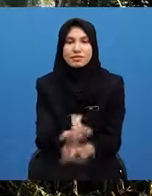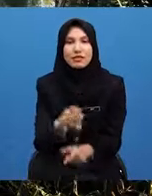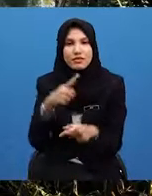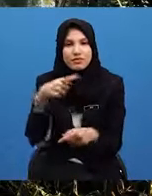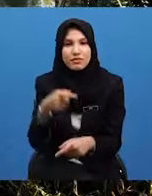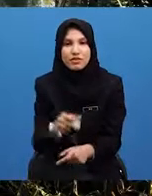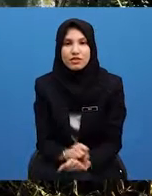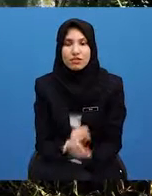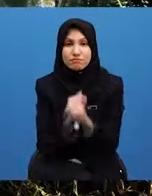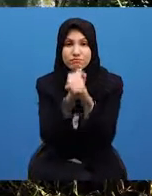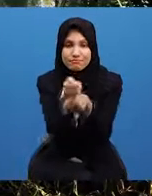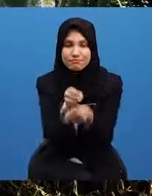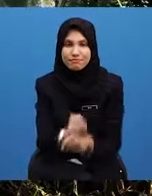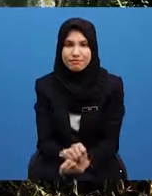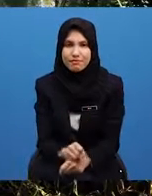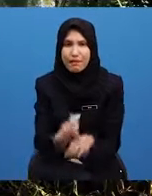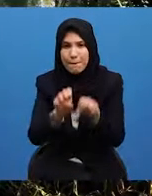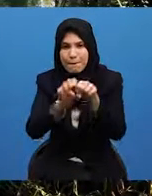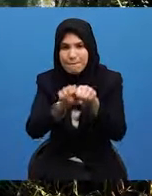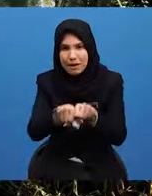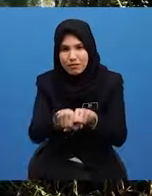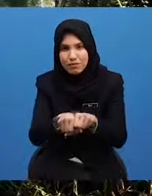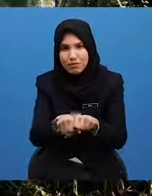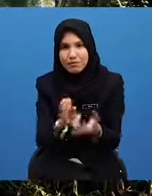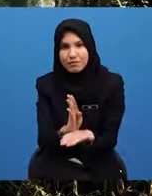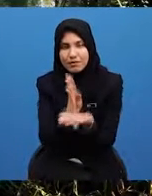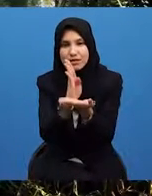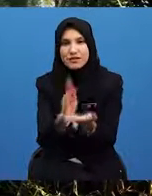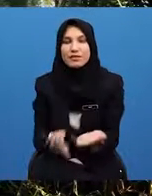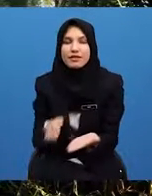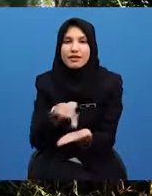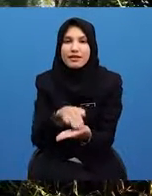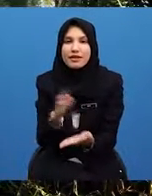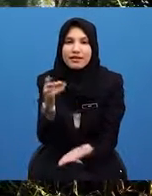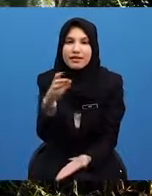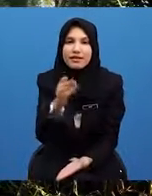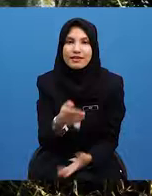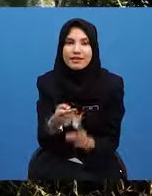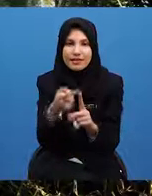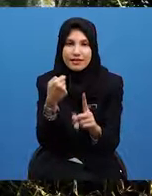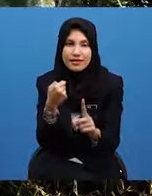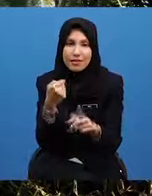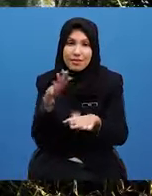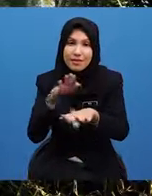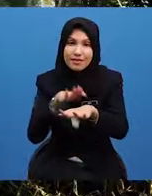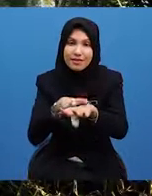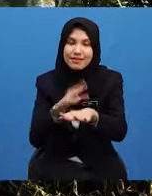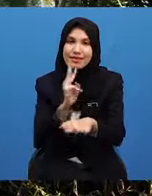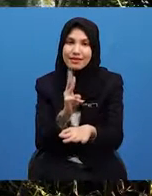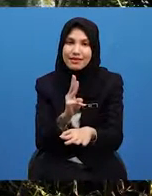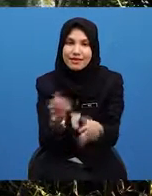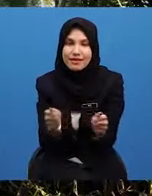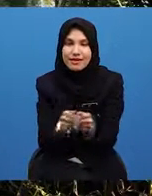atau joran mampu membantu menaikkan ikan dari permukaan air